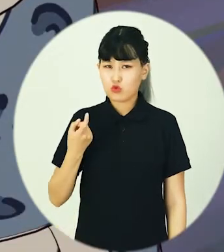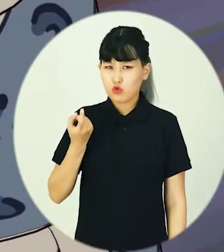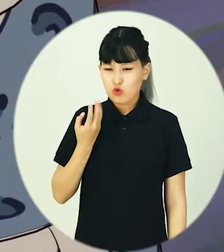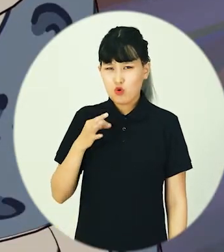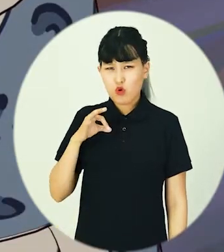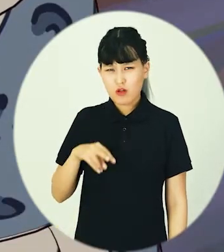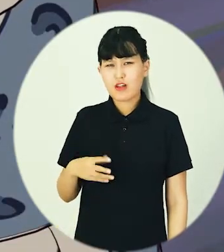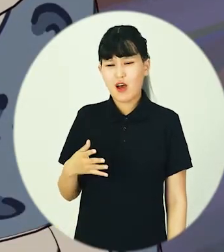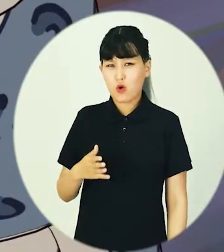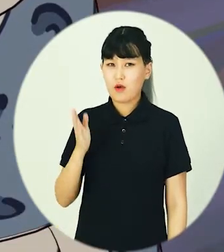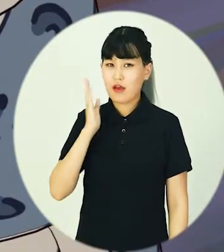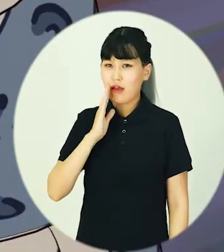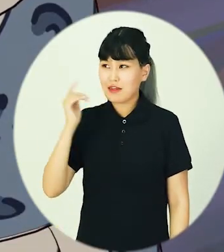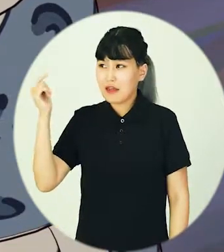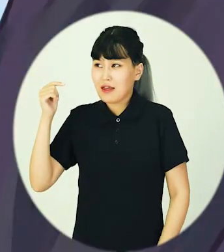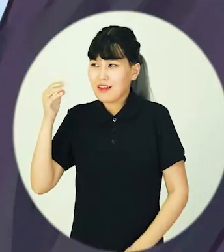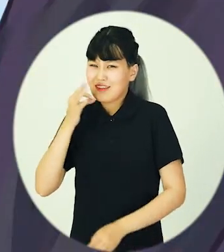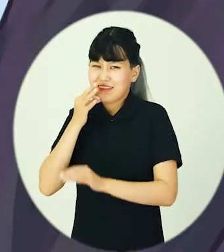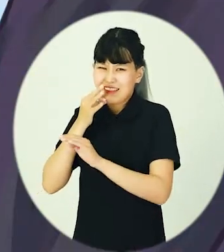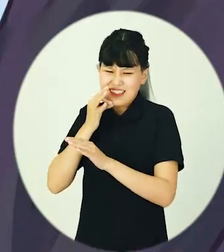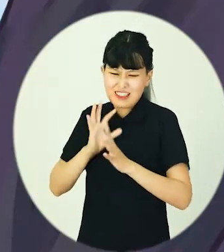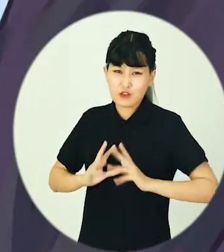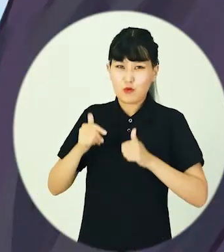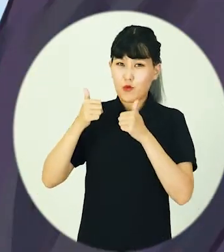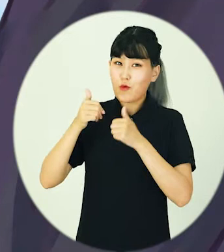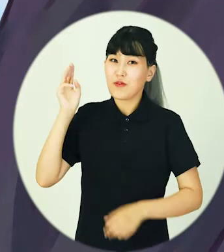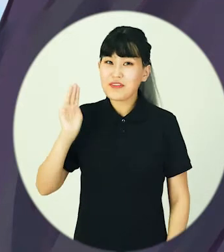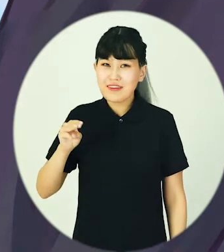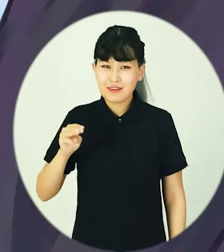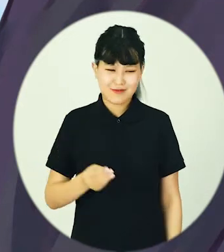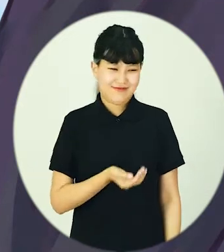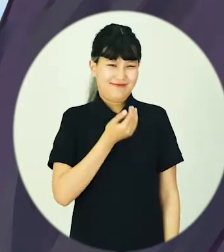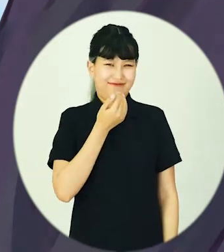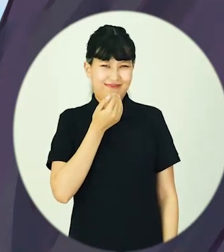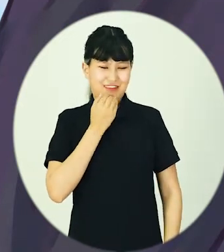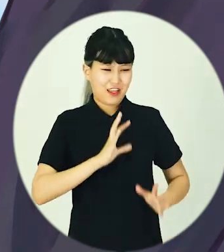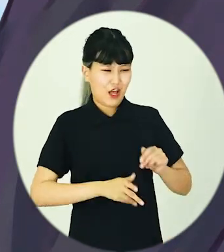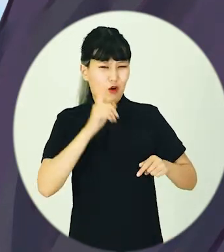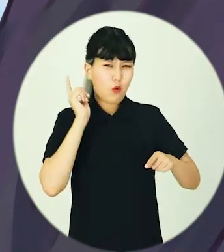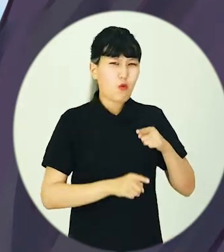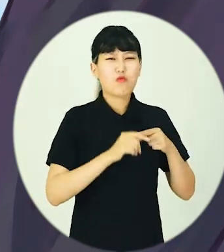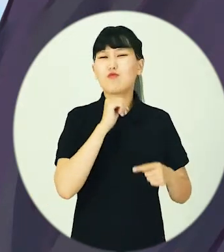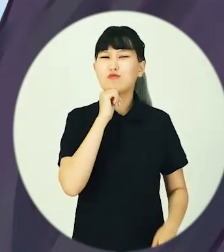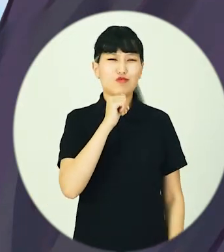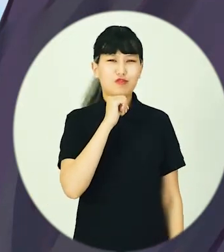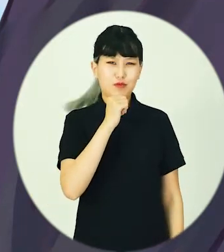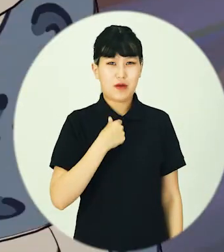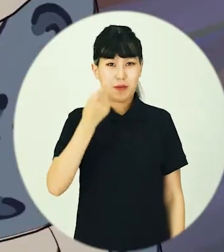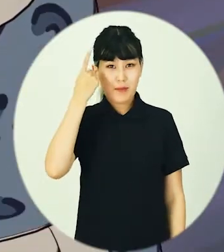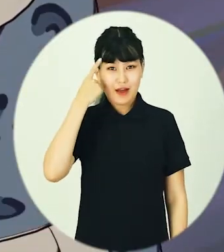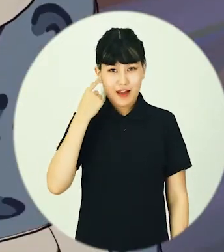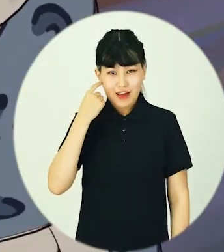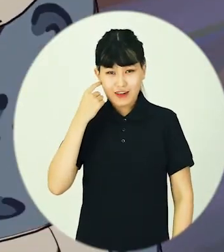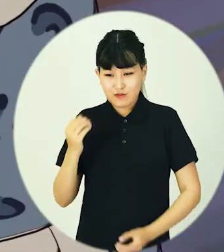Миний хөл ээжиг ирэхээс өмнө идэх байх те? Тийм ч хурдан идэхгүй л байх. Би маргааш эмээ ургамал авчираа түрхээд